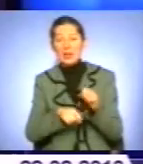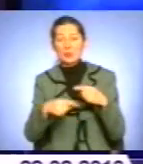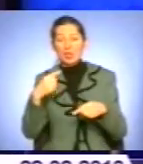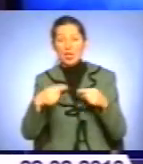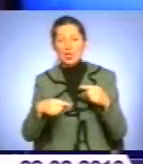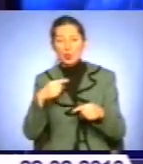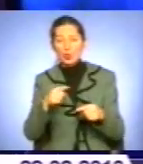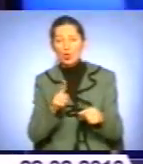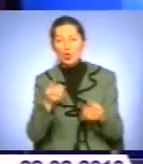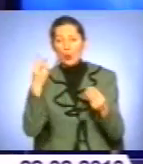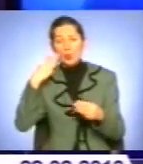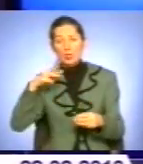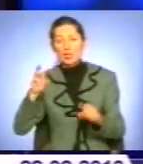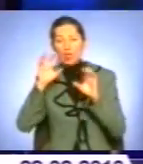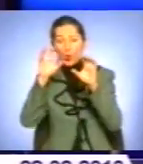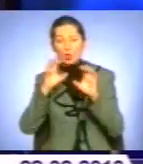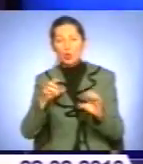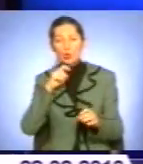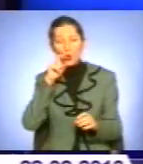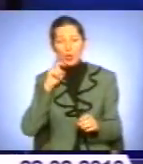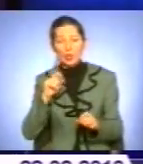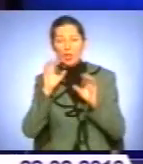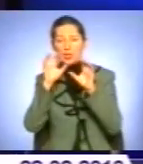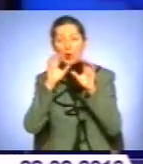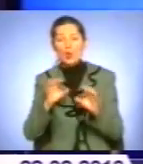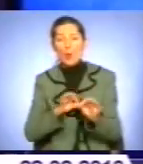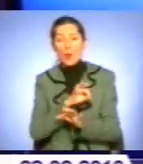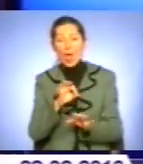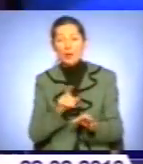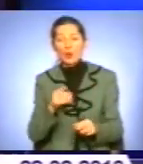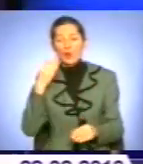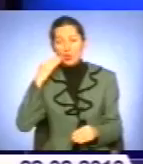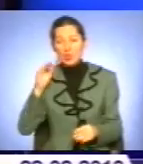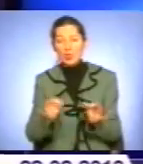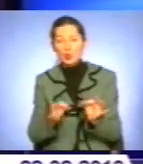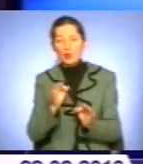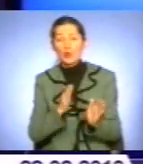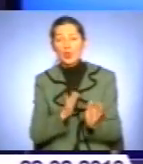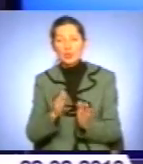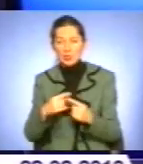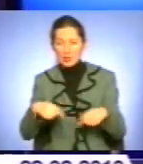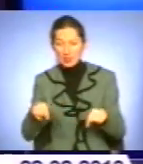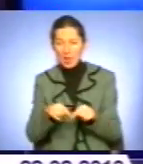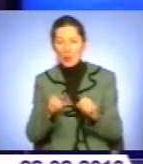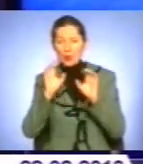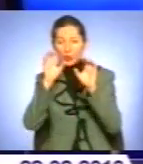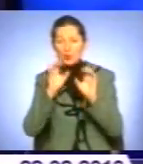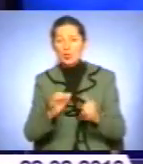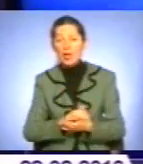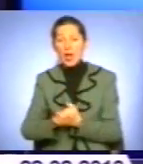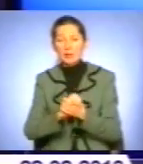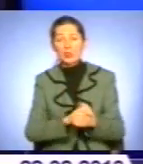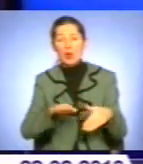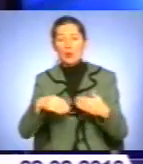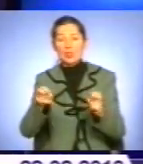щодо модернізації Конституції України. Законопроект про вдосконалення судової системи Конституційна асамблея подасть на розгляд